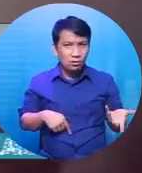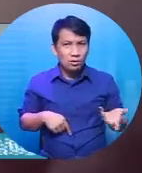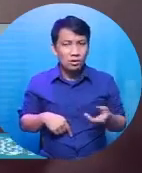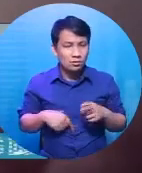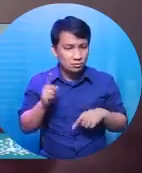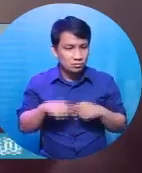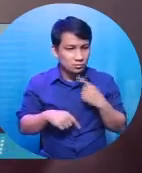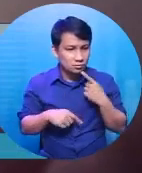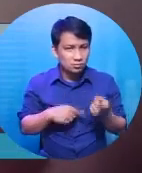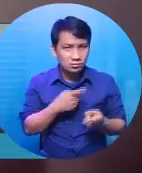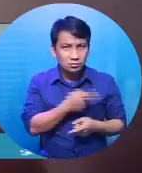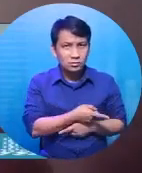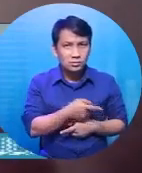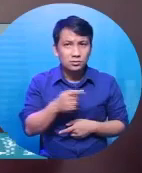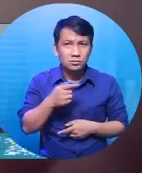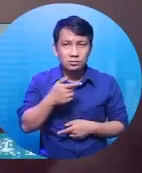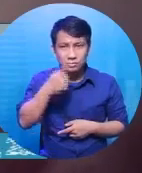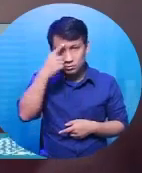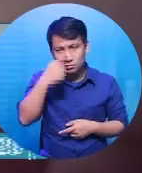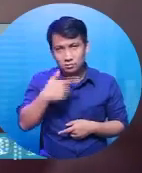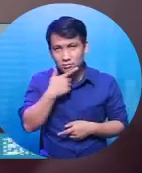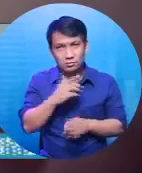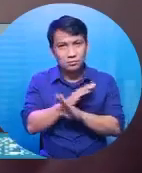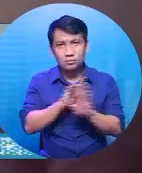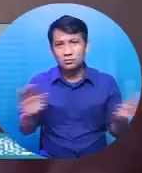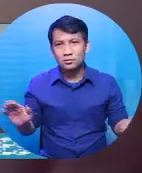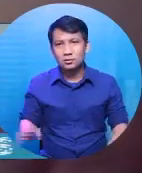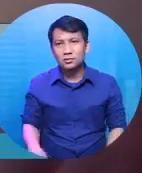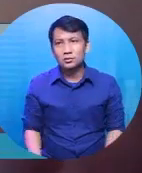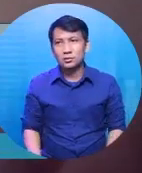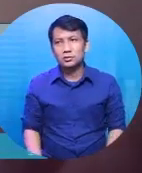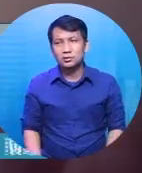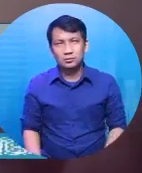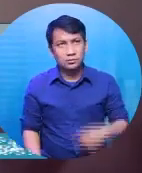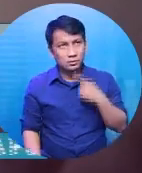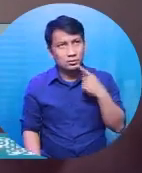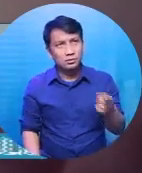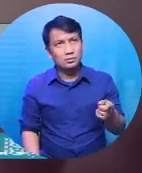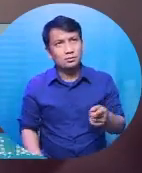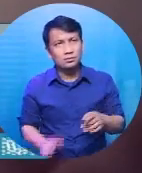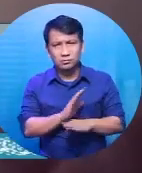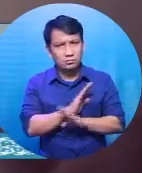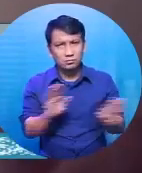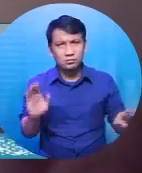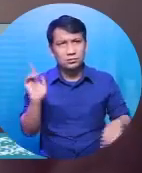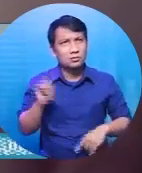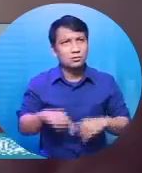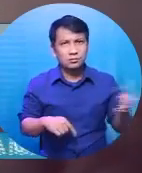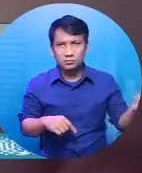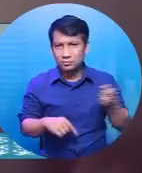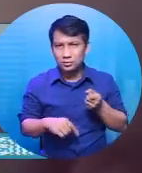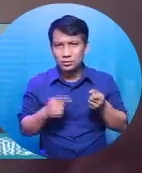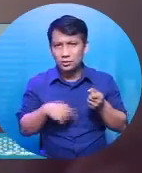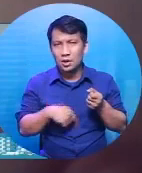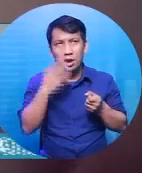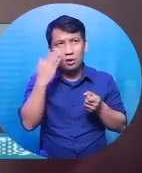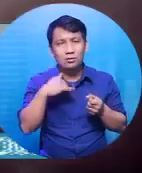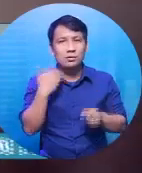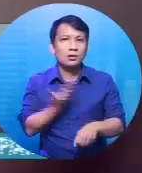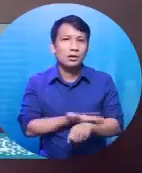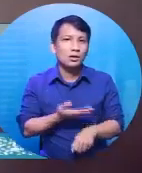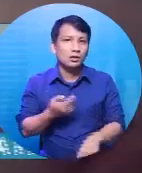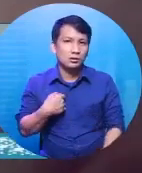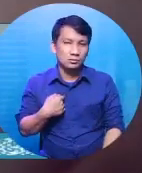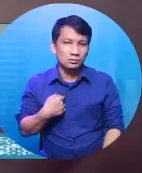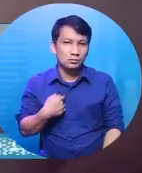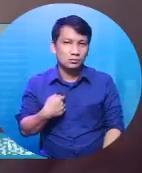Ngayon sabi nung tibo, wag mong galawin yan, wag ko raw galawin yung TV. Sabi ko, hindi pwede, kukunin ko yan. Kasi anak ko ang